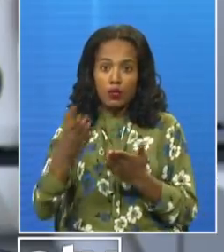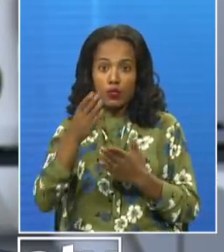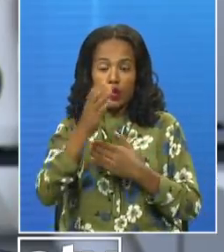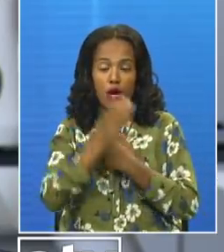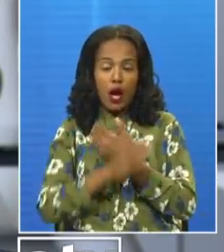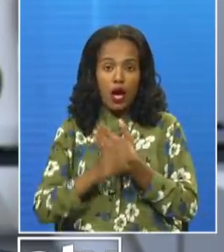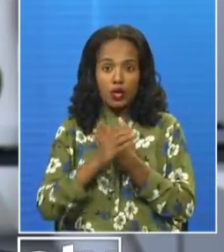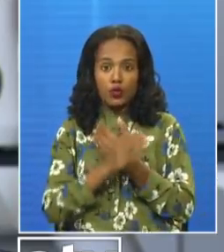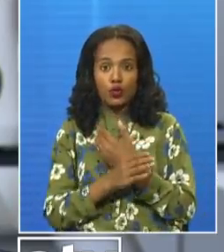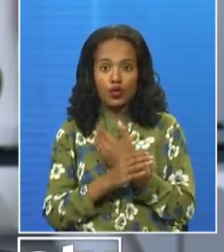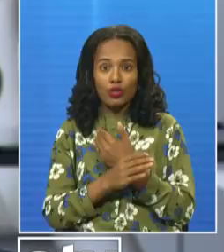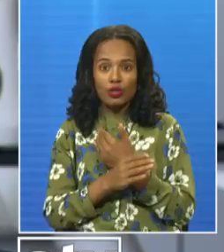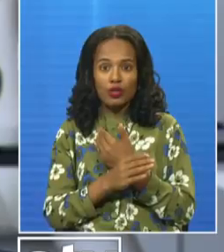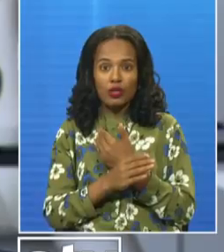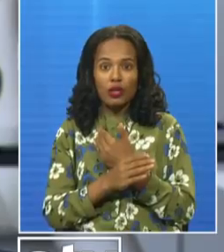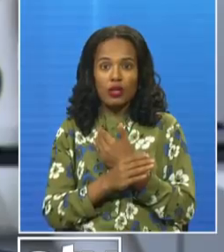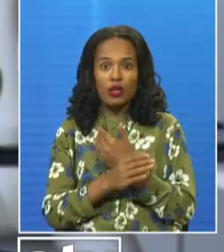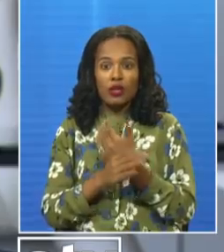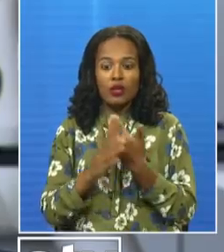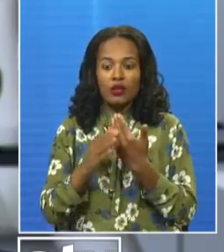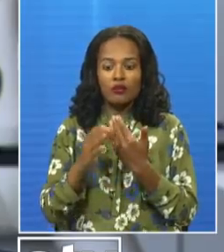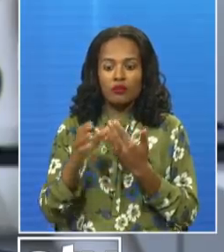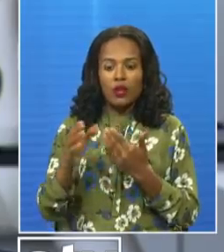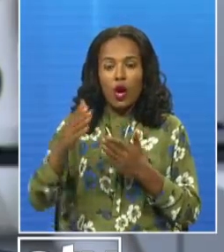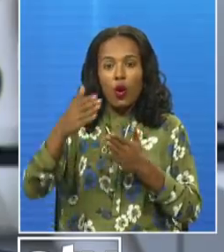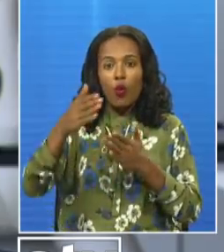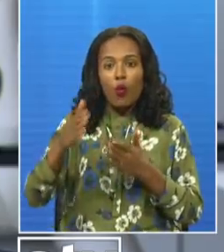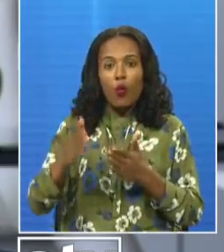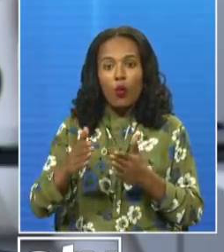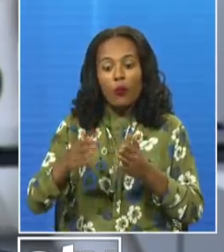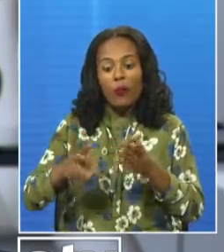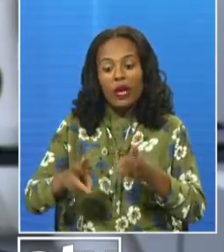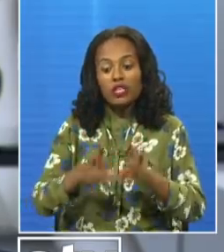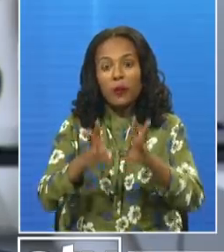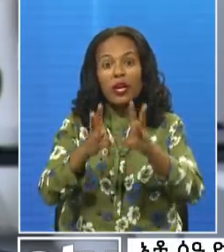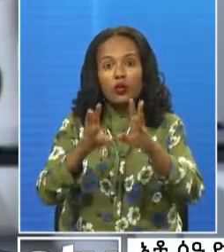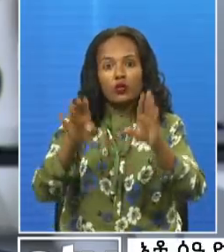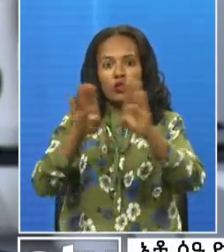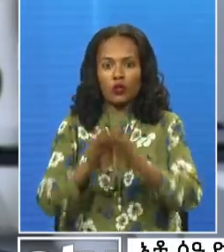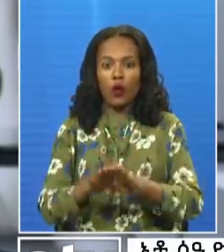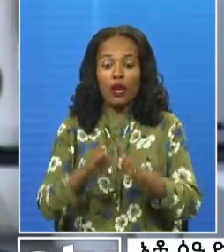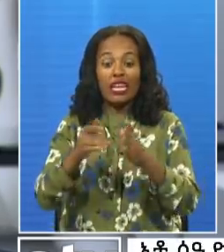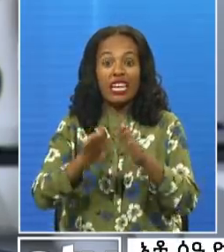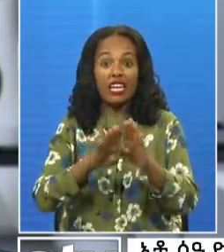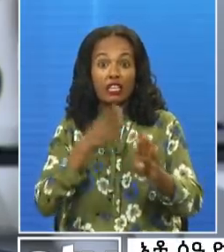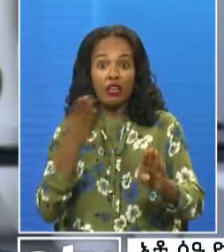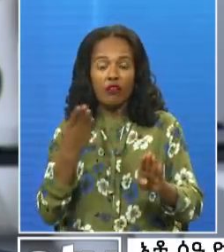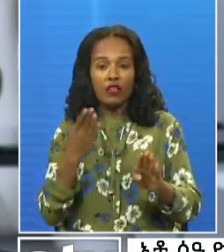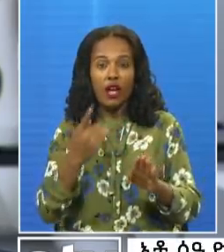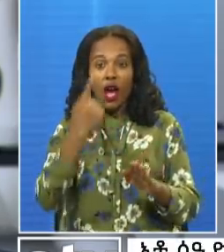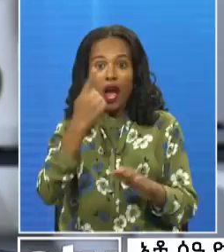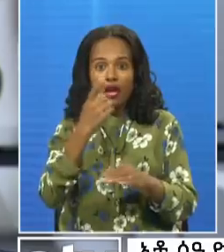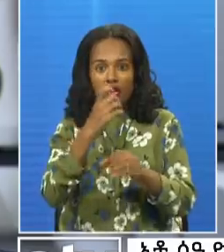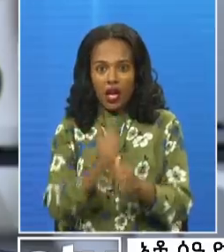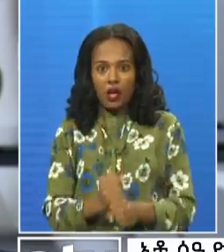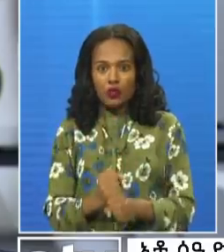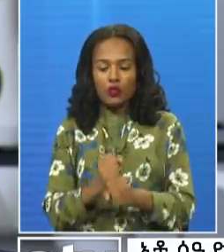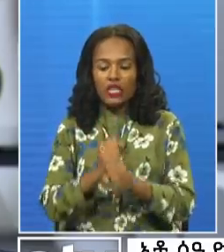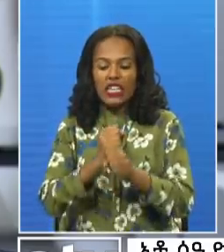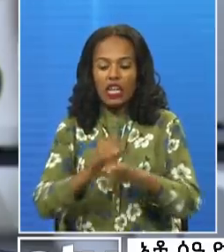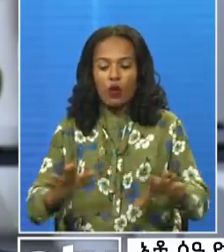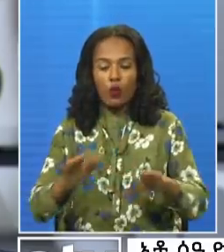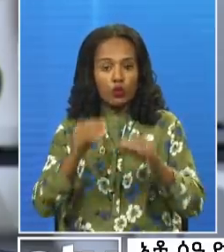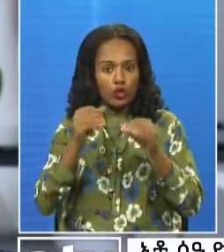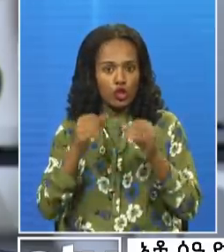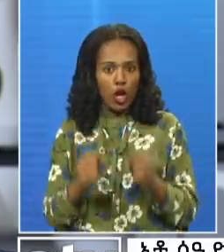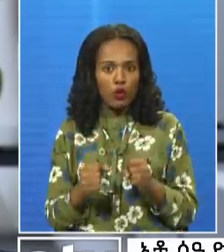አገሮች ወደባቸውን ዘግተዋል። ይሄ ወደብ ከተከፈተ ስቶክ አንድ ያዙትን ዓለም ላይ ሊለቁት